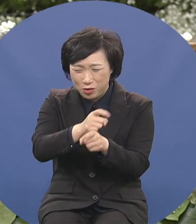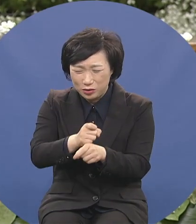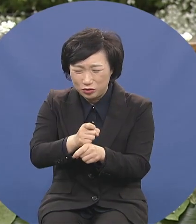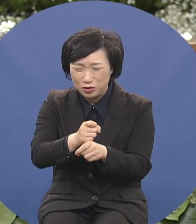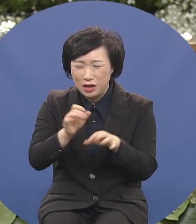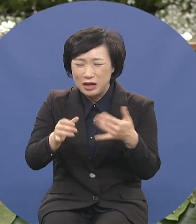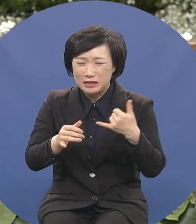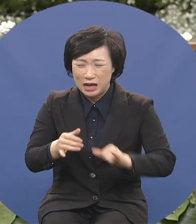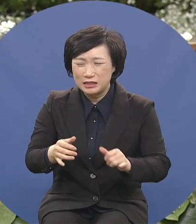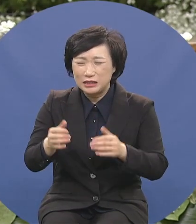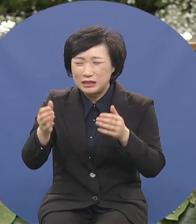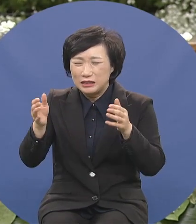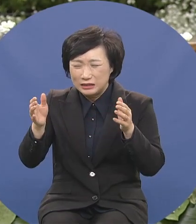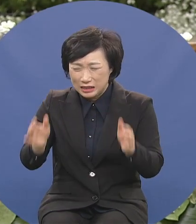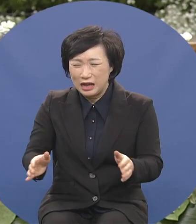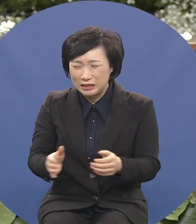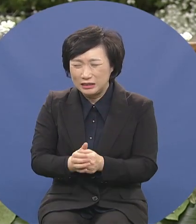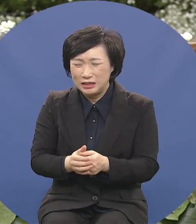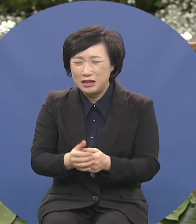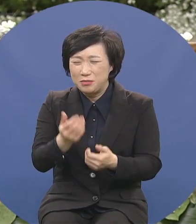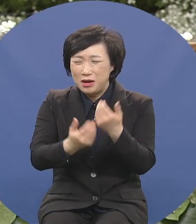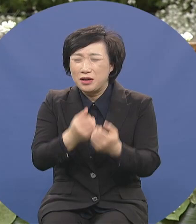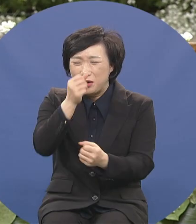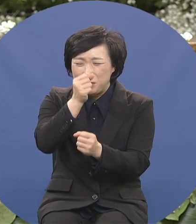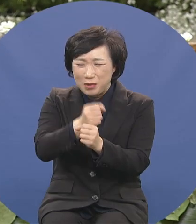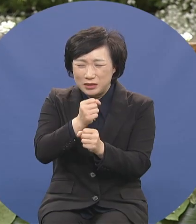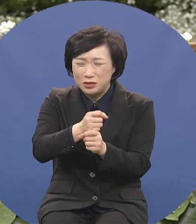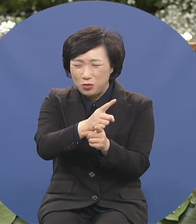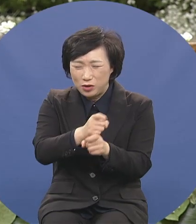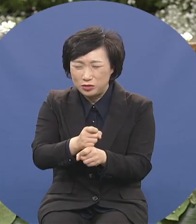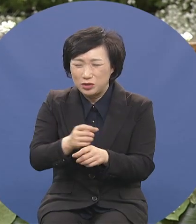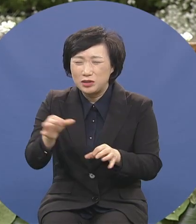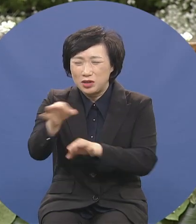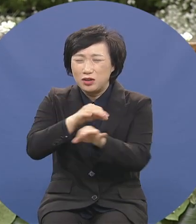자식간을 파괴하는 원수, 경제를 파괴하려는 원수,